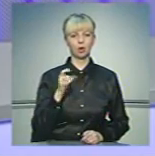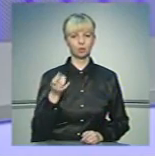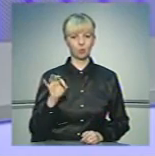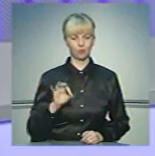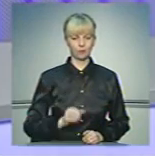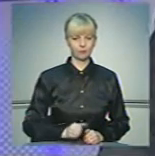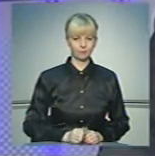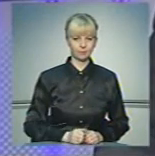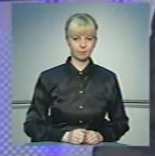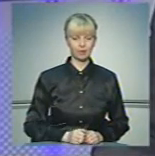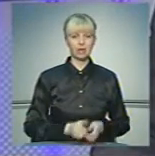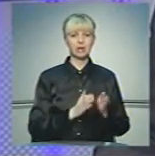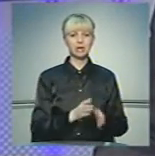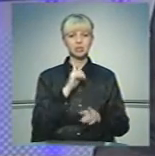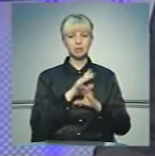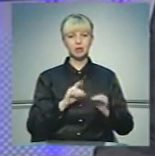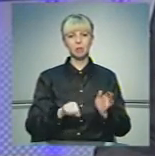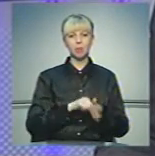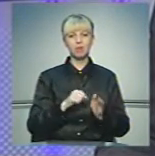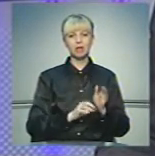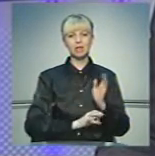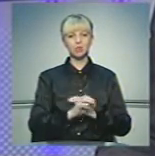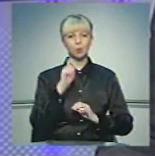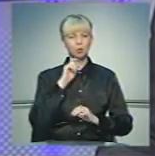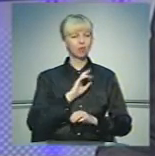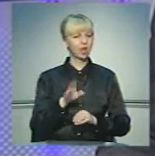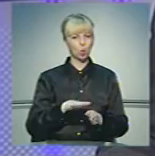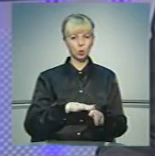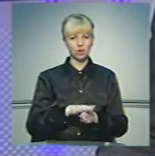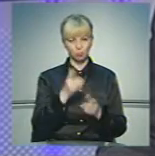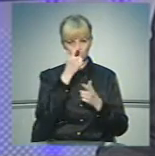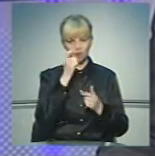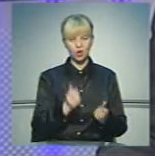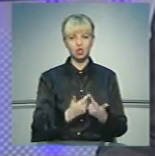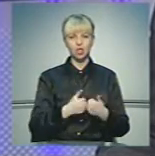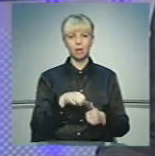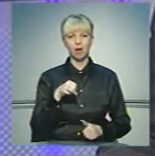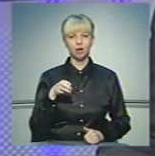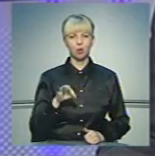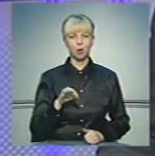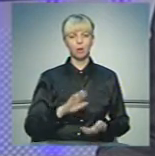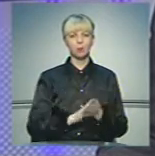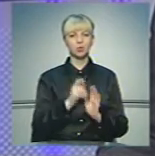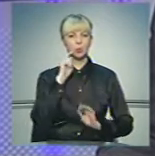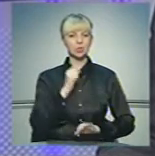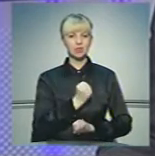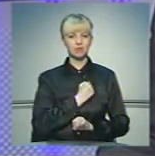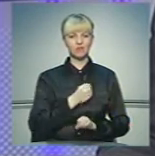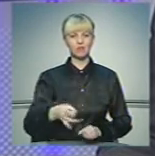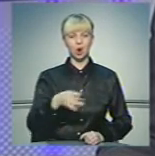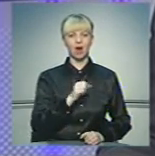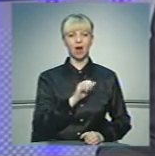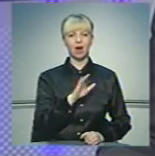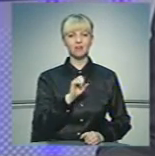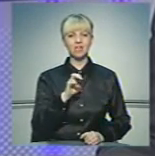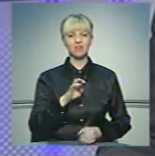Леся Прохоренко. Режиму тиші бойовики на сході України не дотримуються, повідомляють у штабі АТО. Позиції українських військових в районі